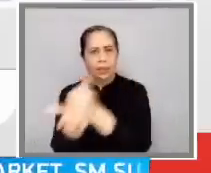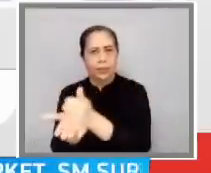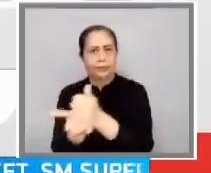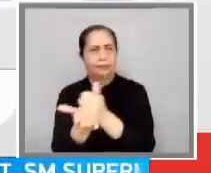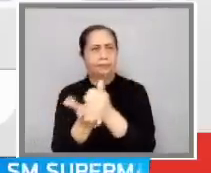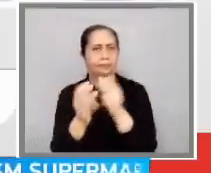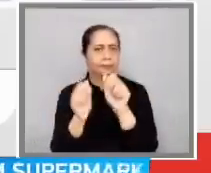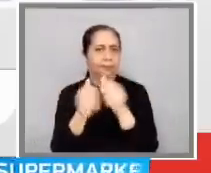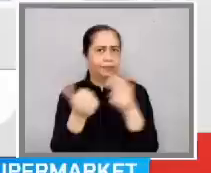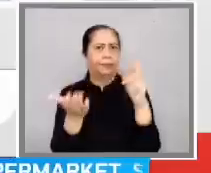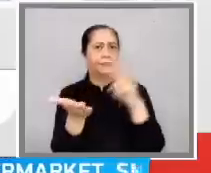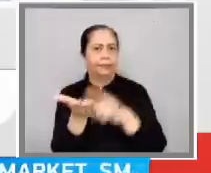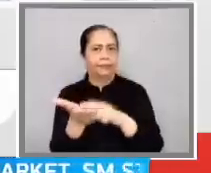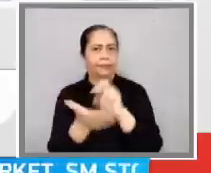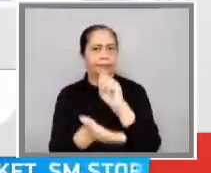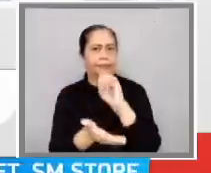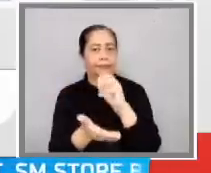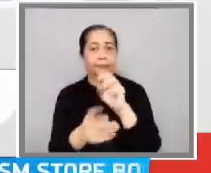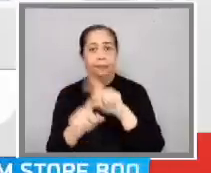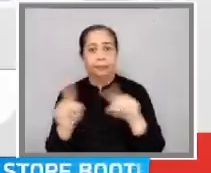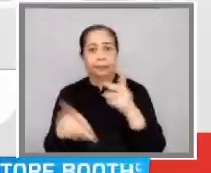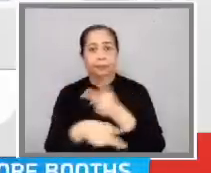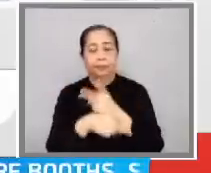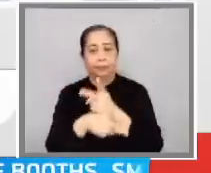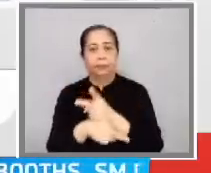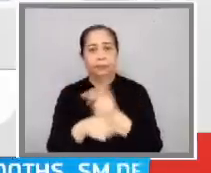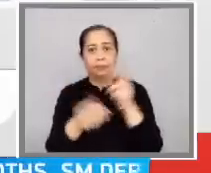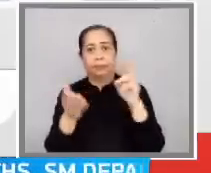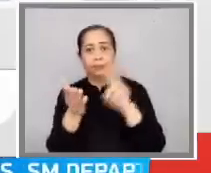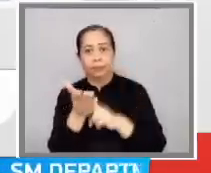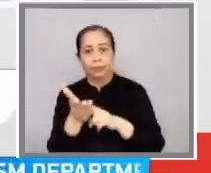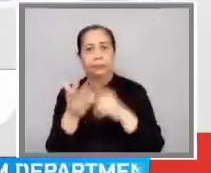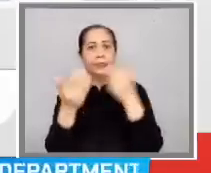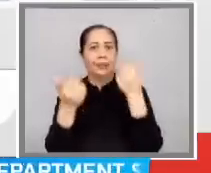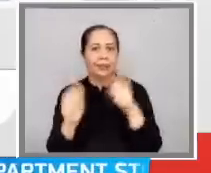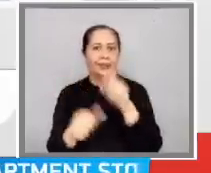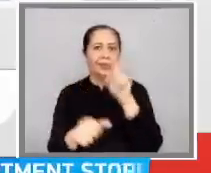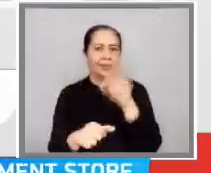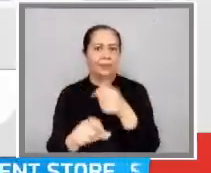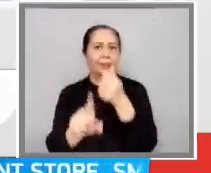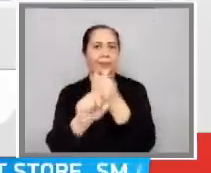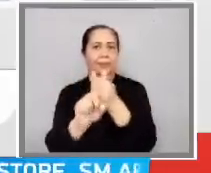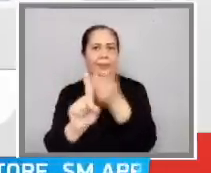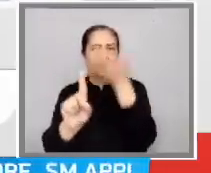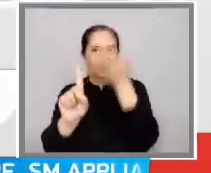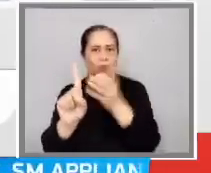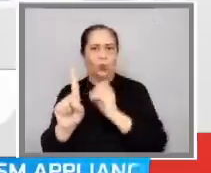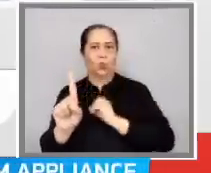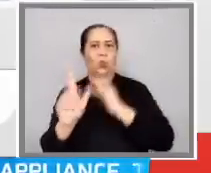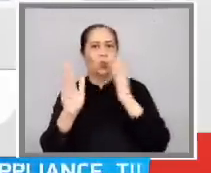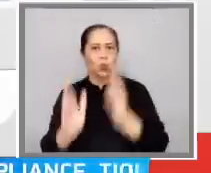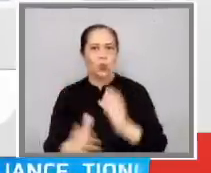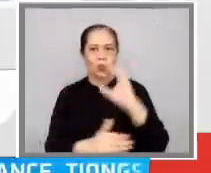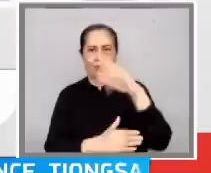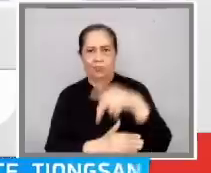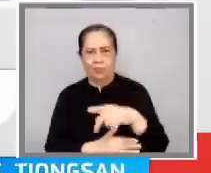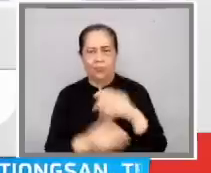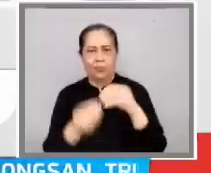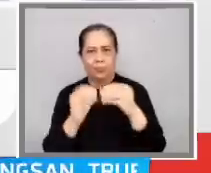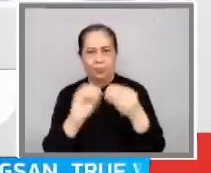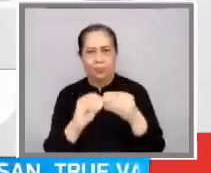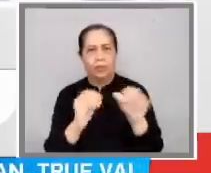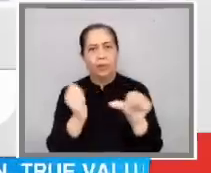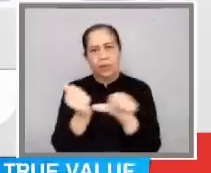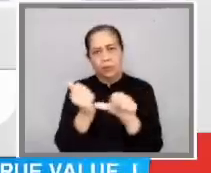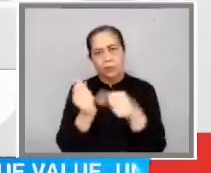na magparehistro. Pero paalala lang po, ang magre-rehistro pa rin po dapat ay ang subscriber mismo. Mag-i-assist lang po